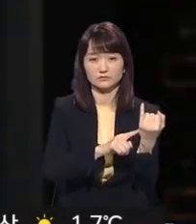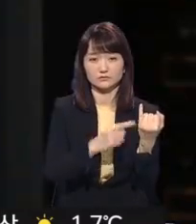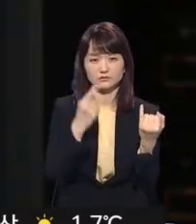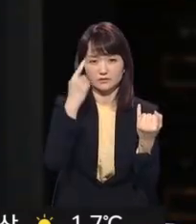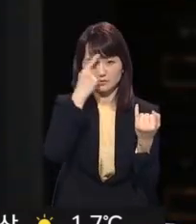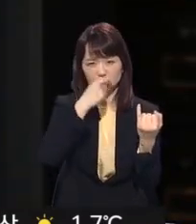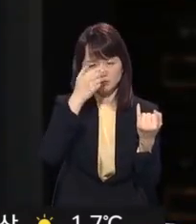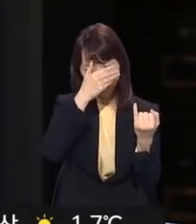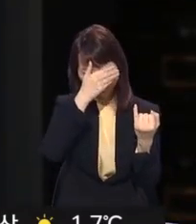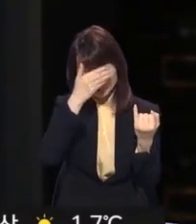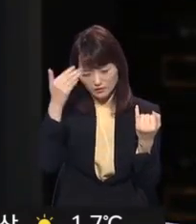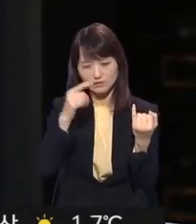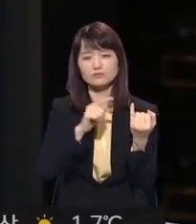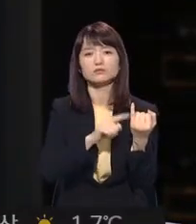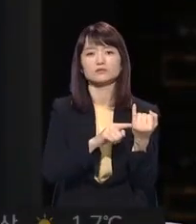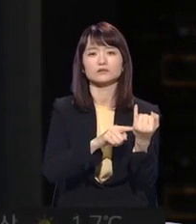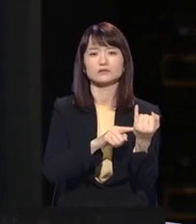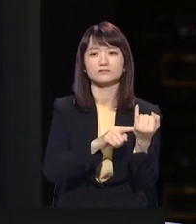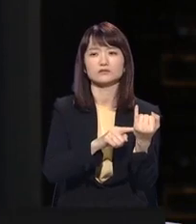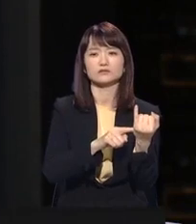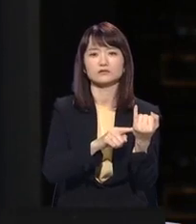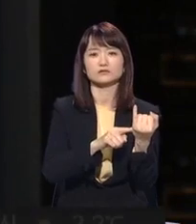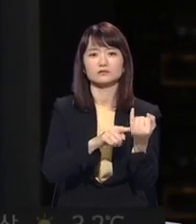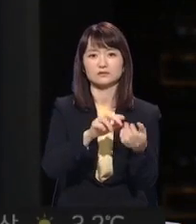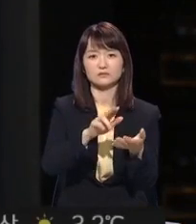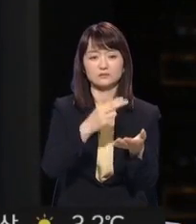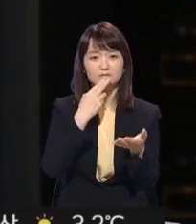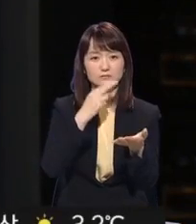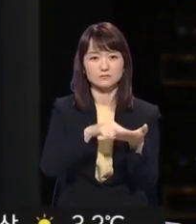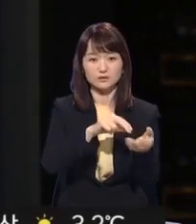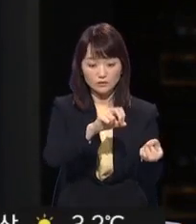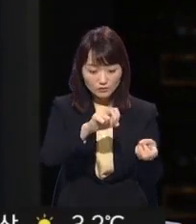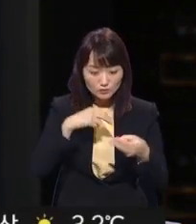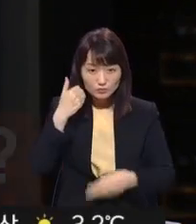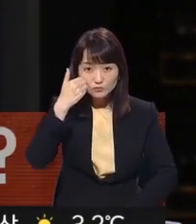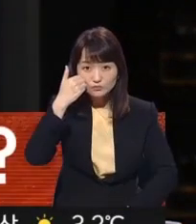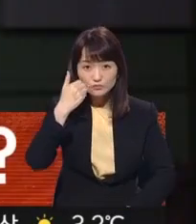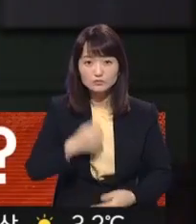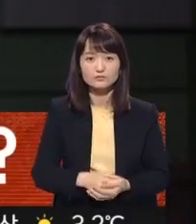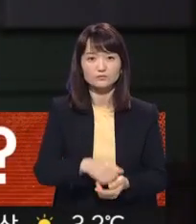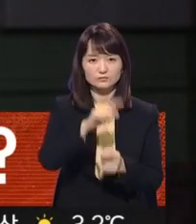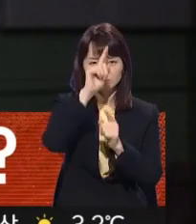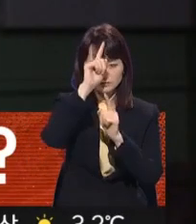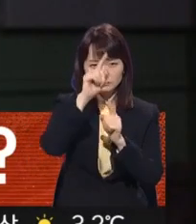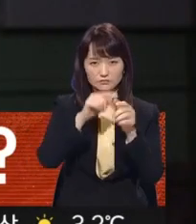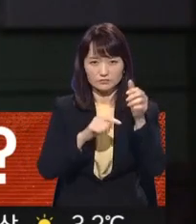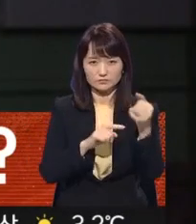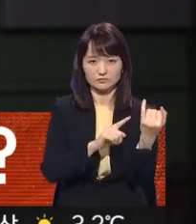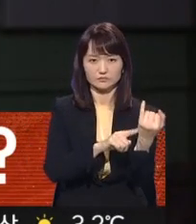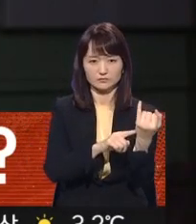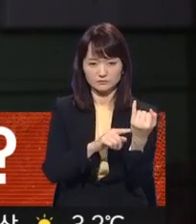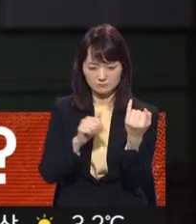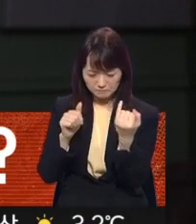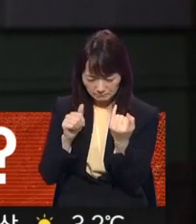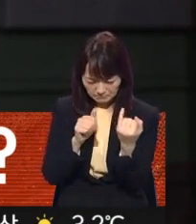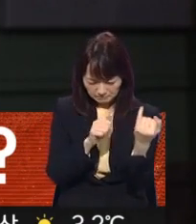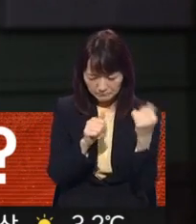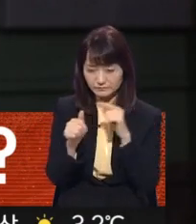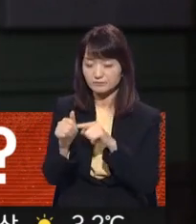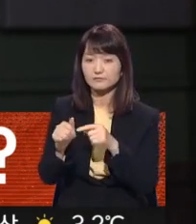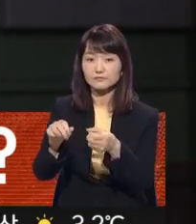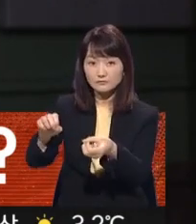유명한 분이잖아요 야이 편지 이건 누가 보낸 겁니까 이거 이수진 원장을 스토킹하던 한 남성이 보낸 겁니다